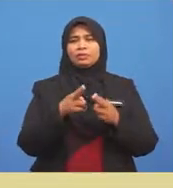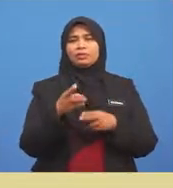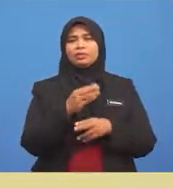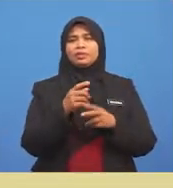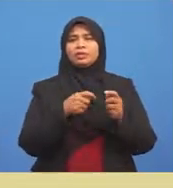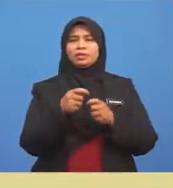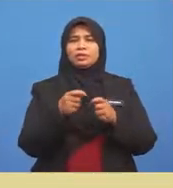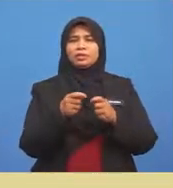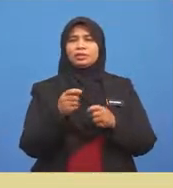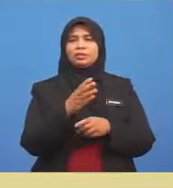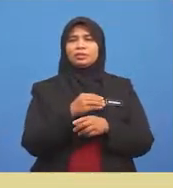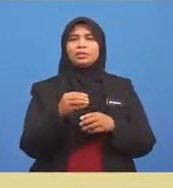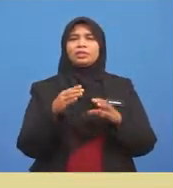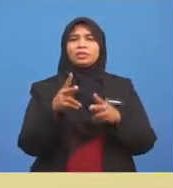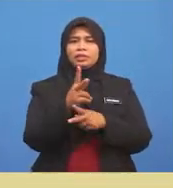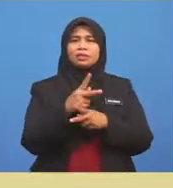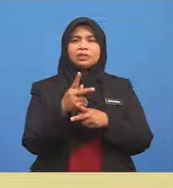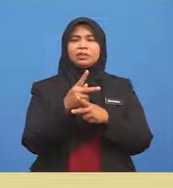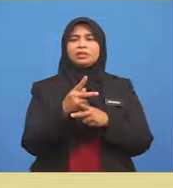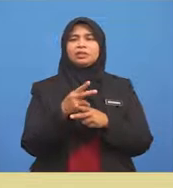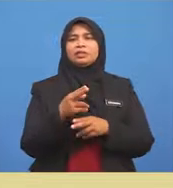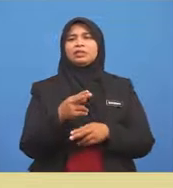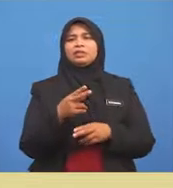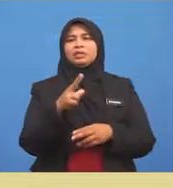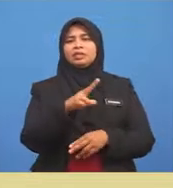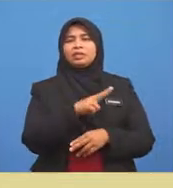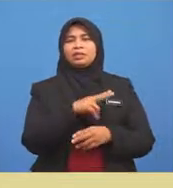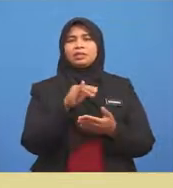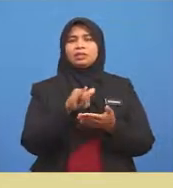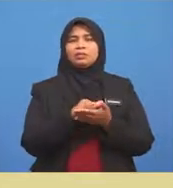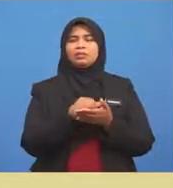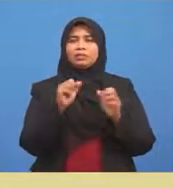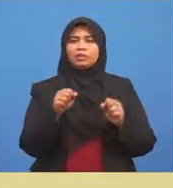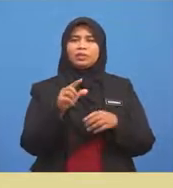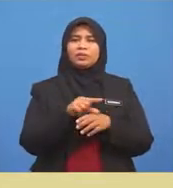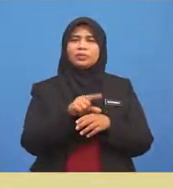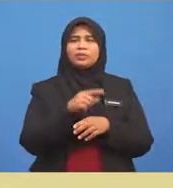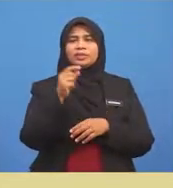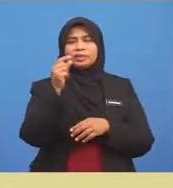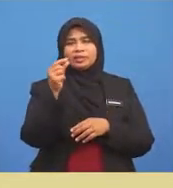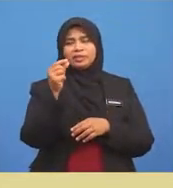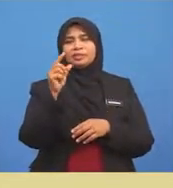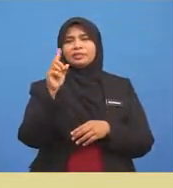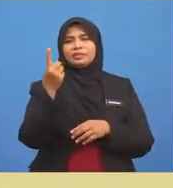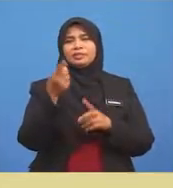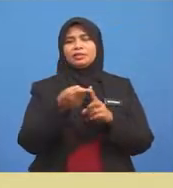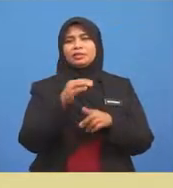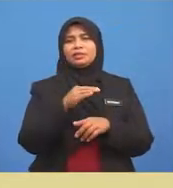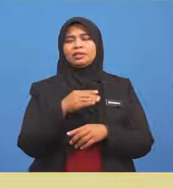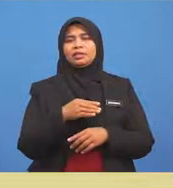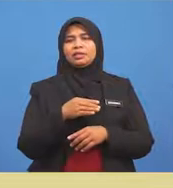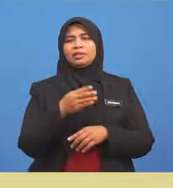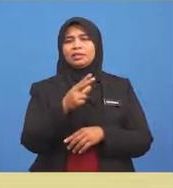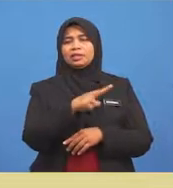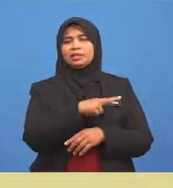mentadbir dan mengelola harta tersebut dibenarkan menggunakan sedikit daripada harta tersebut